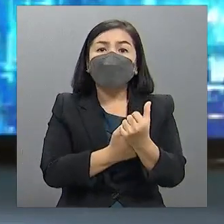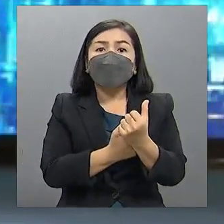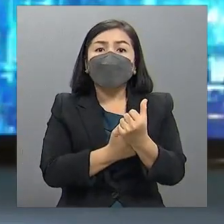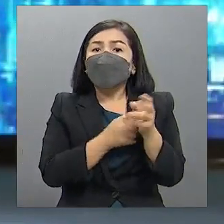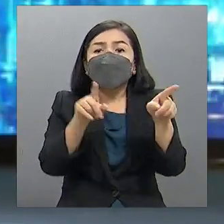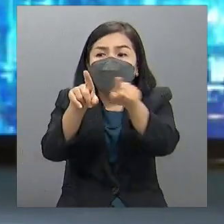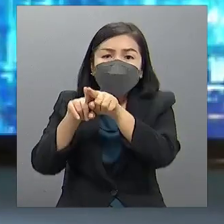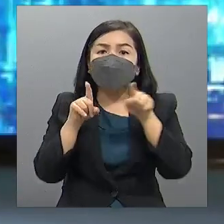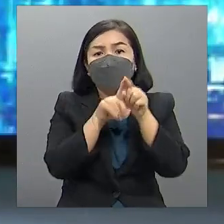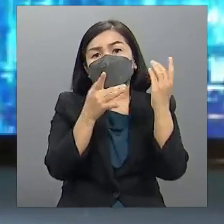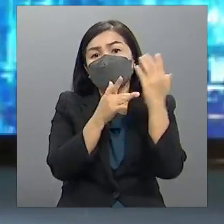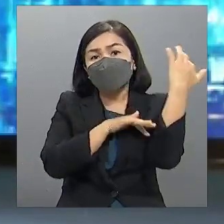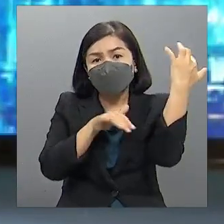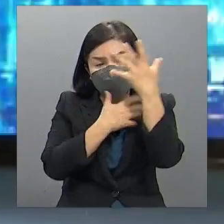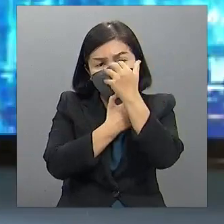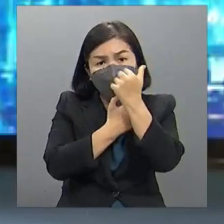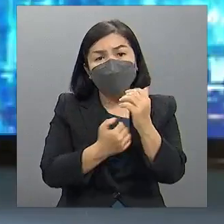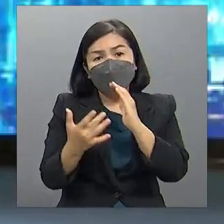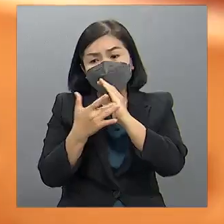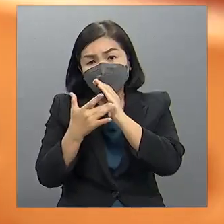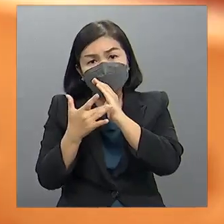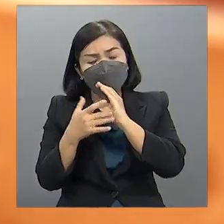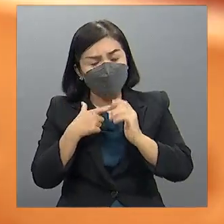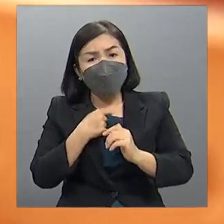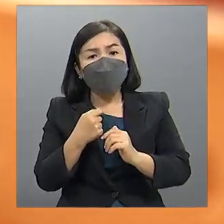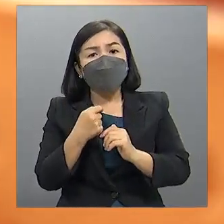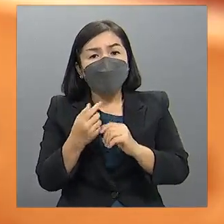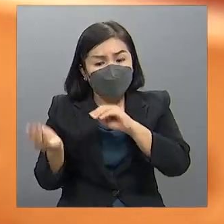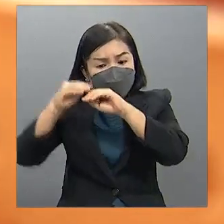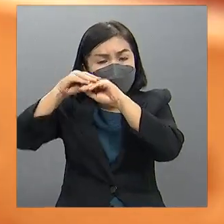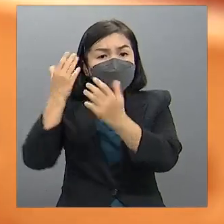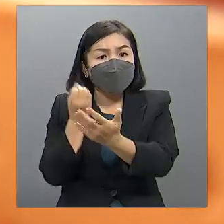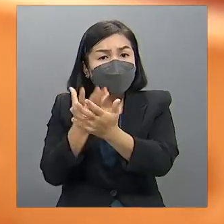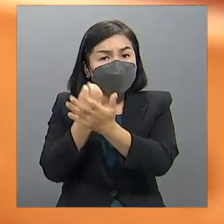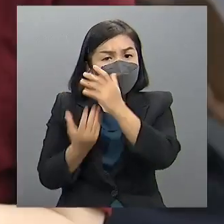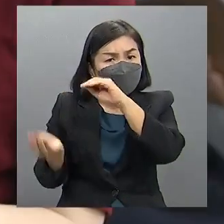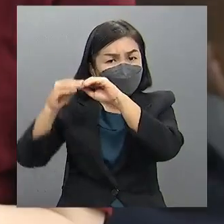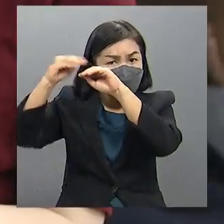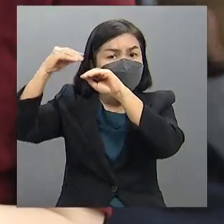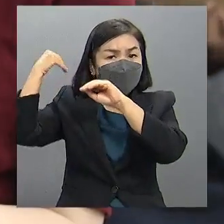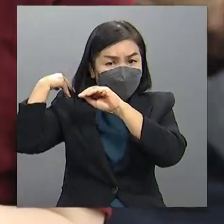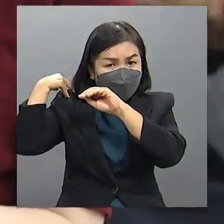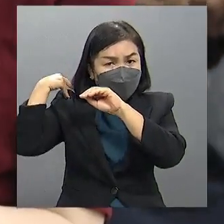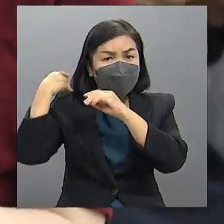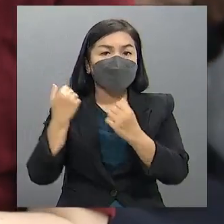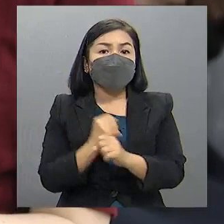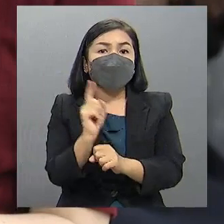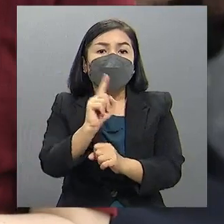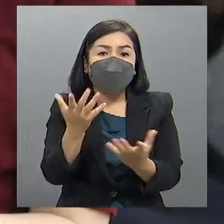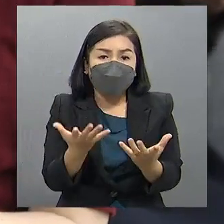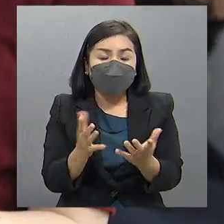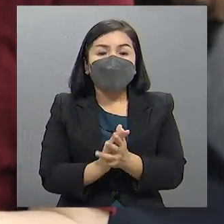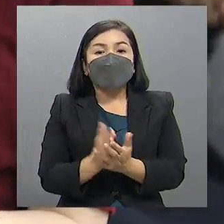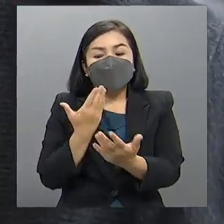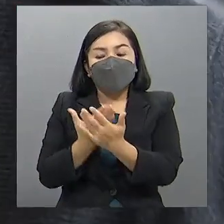ดิจิตอลและการใช้เพื่อ currencyนะคะก็เพิ่มขึ้นรวดเร็วด้วยค่ะนายบุรินทร์อรุณวัฒนหัวหน้าชิมนักเศรษฐศาสตร์ธนาคาร